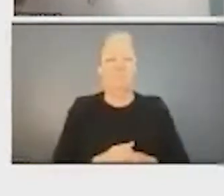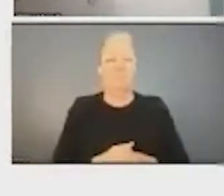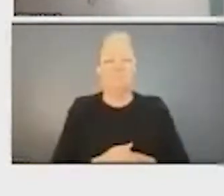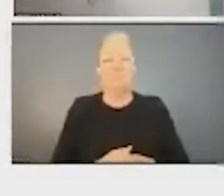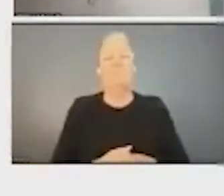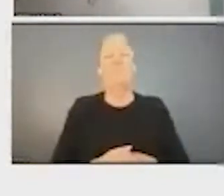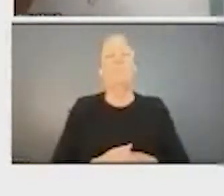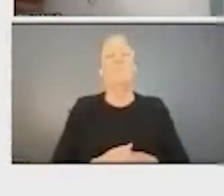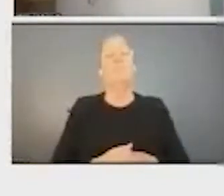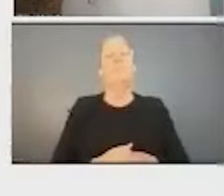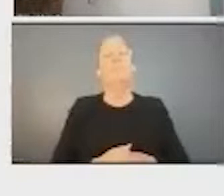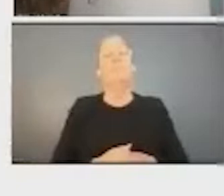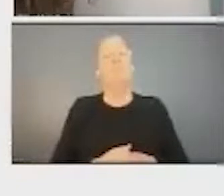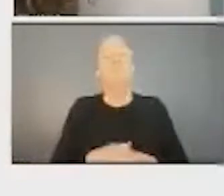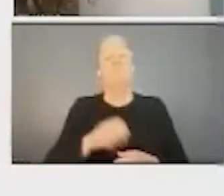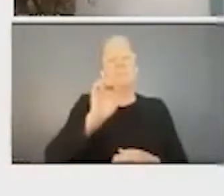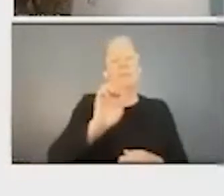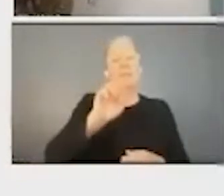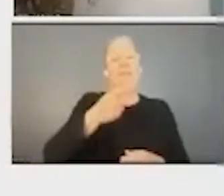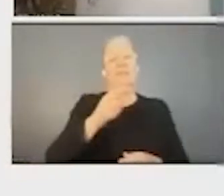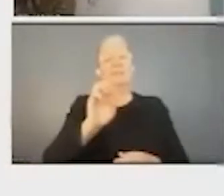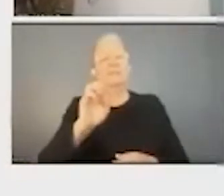السكرتير التنفيذي، وماريا شولتز